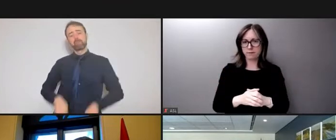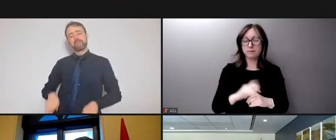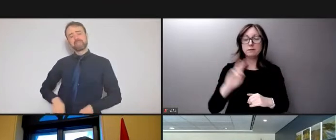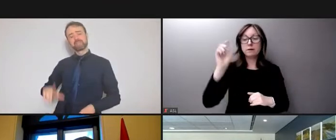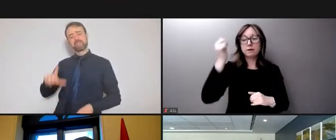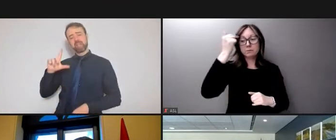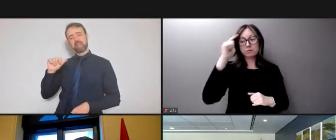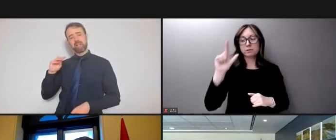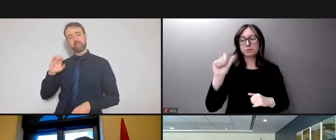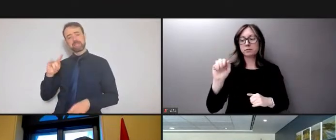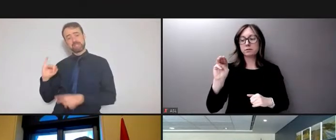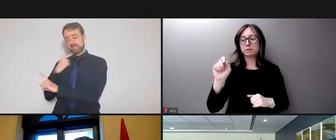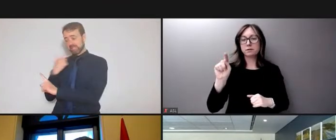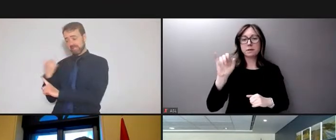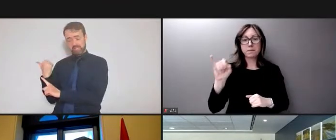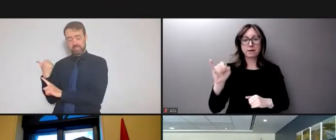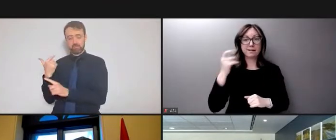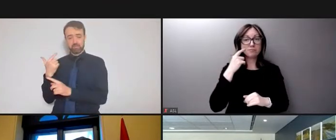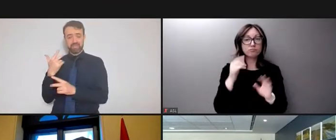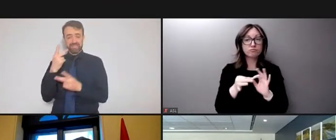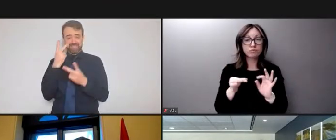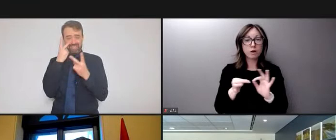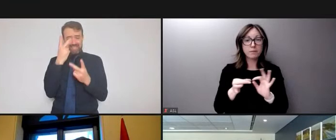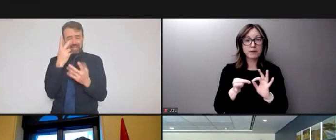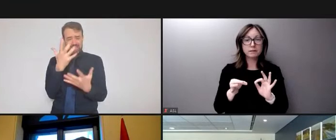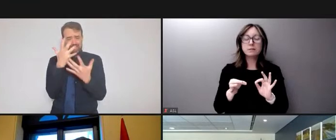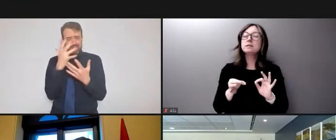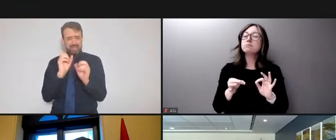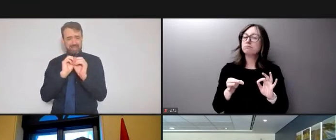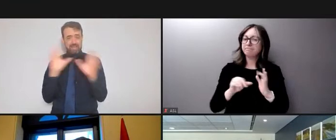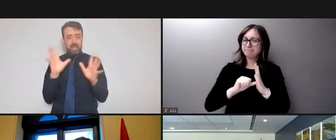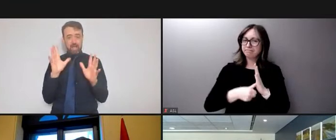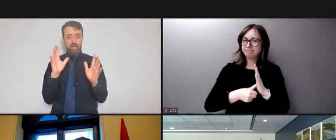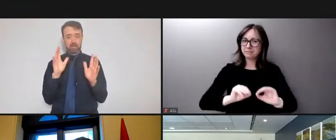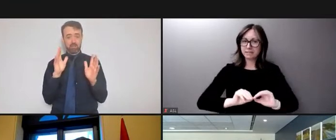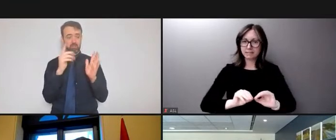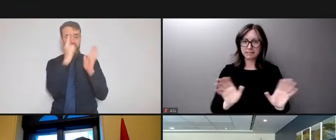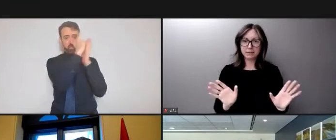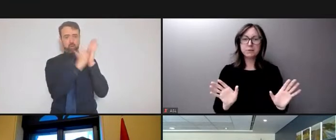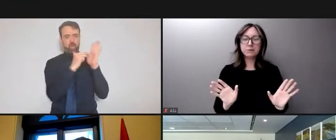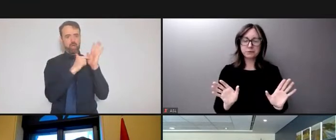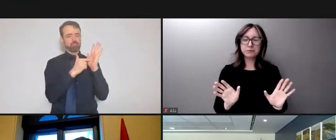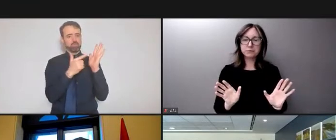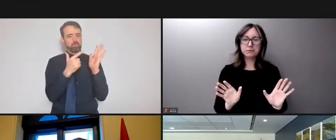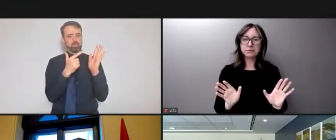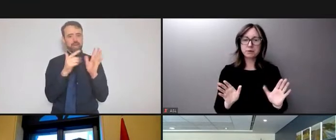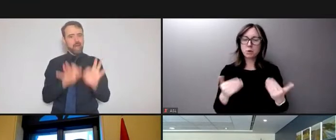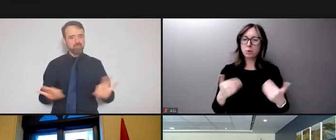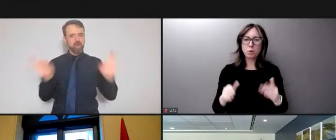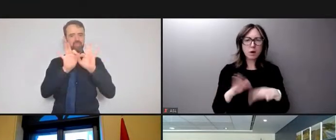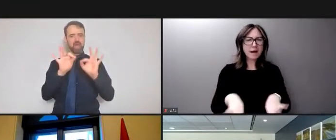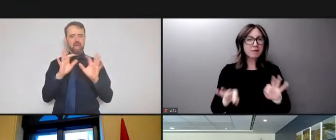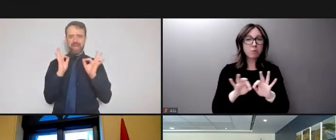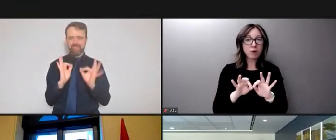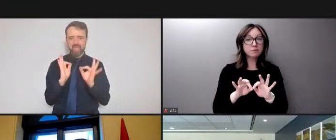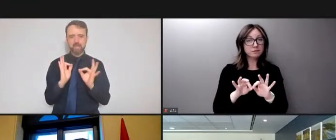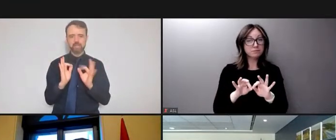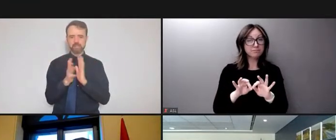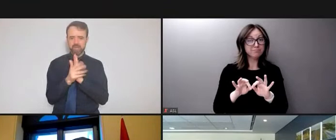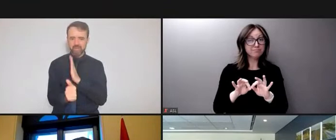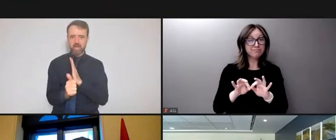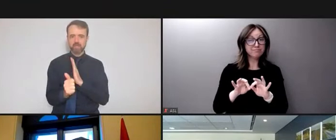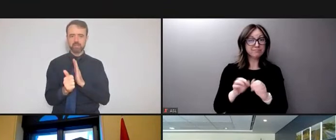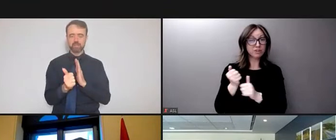c'est évident qu'ils sont importants et efficaces. Et je peux vous